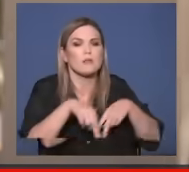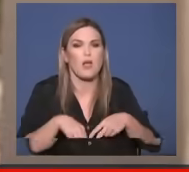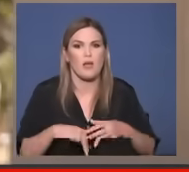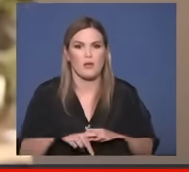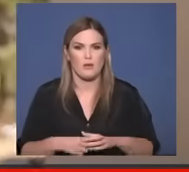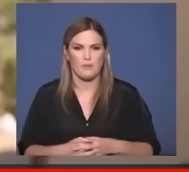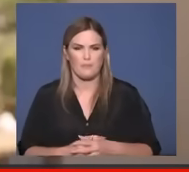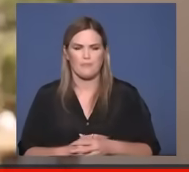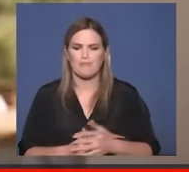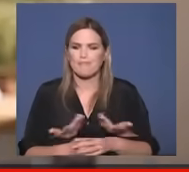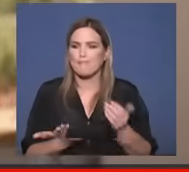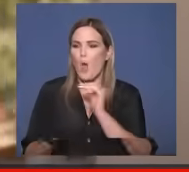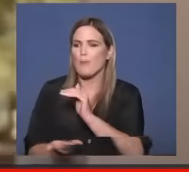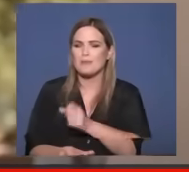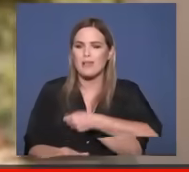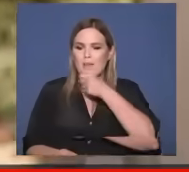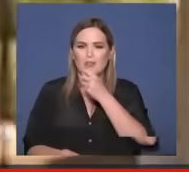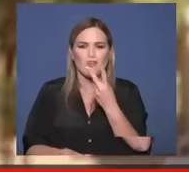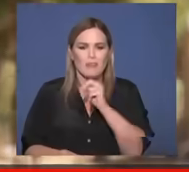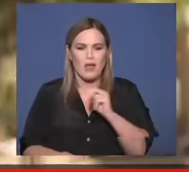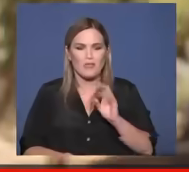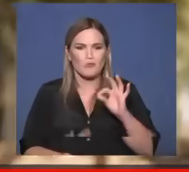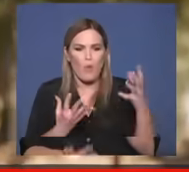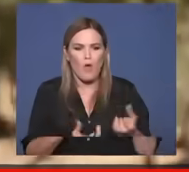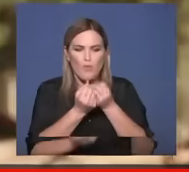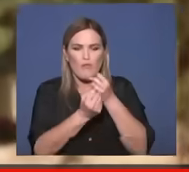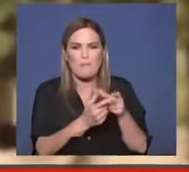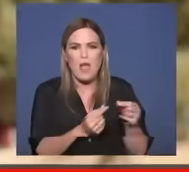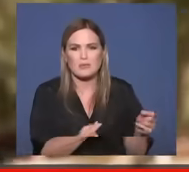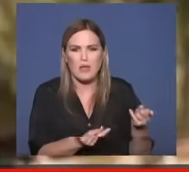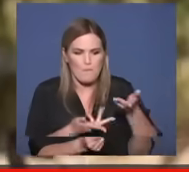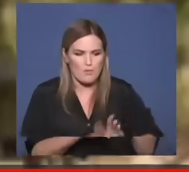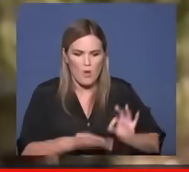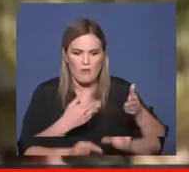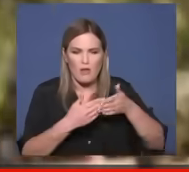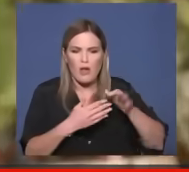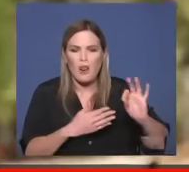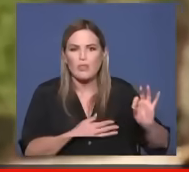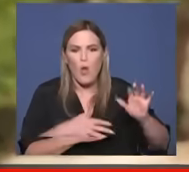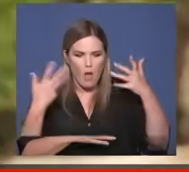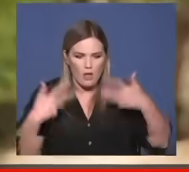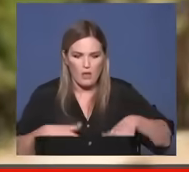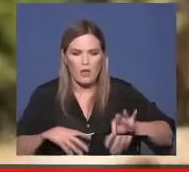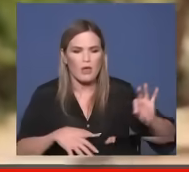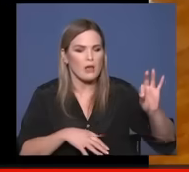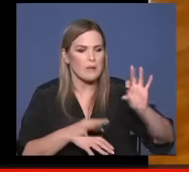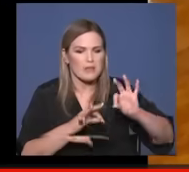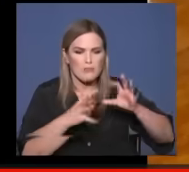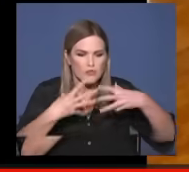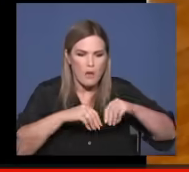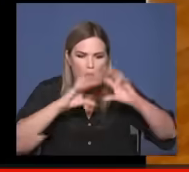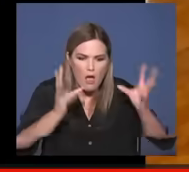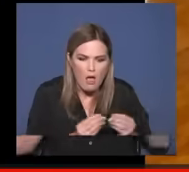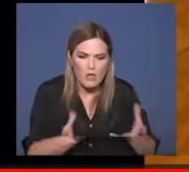מה אומרים לסבא ששני הנכדים שלו חטופים בעזה, שבנו וקלתו, בעצם משפחה שלמה נלקחה בשבי,